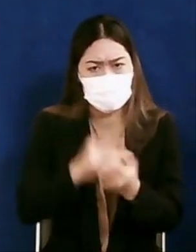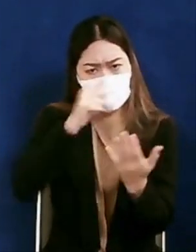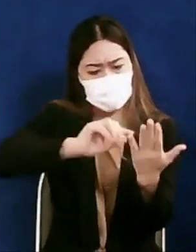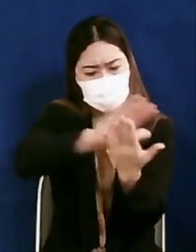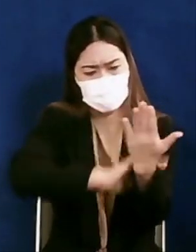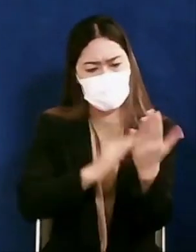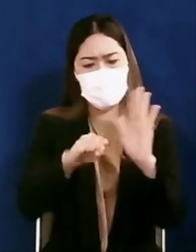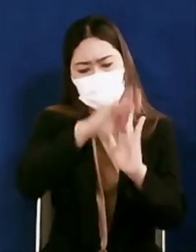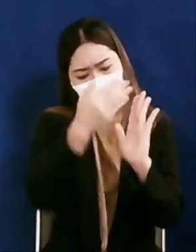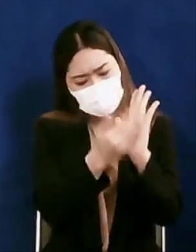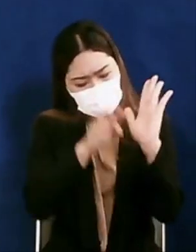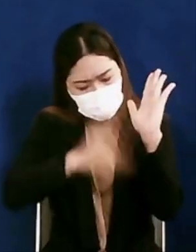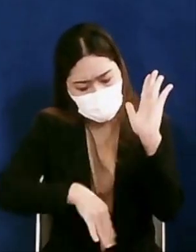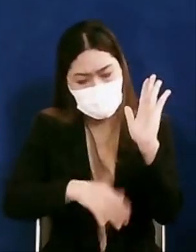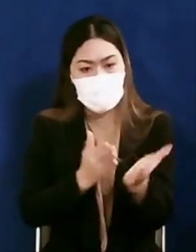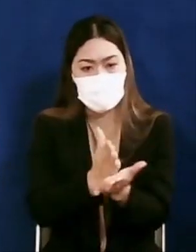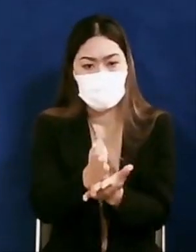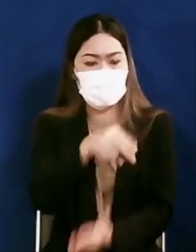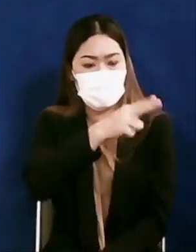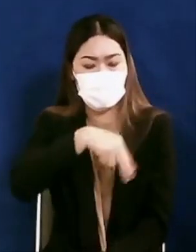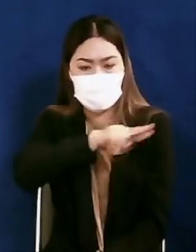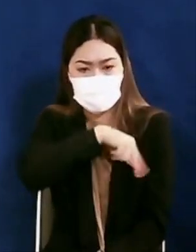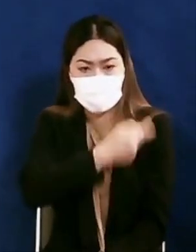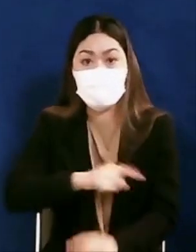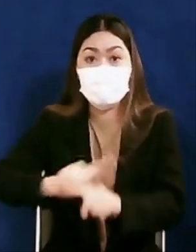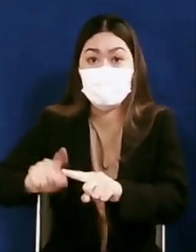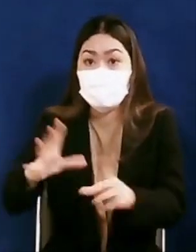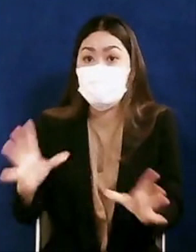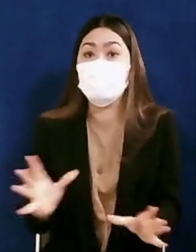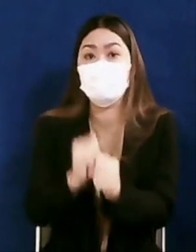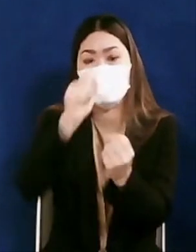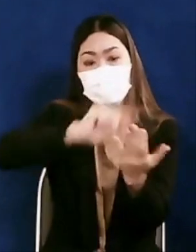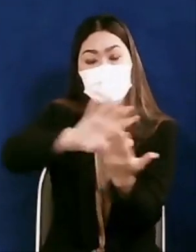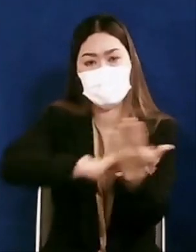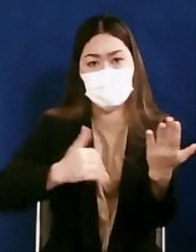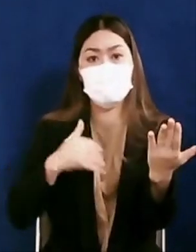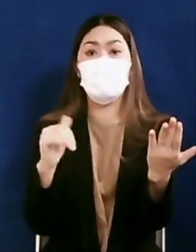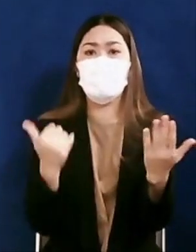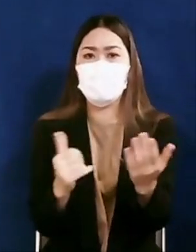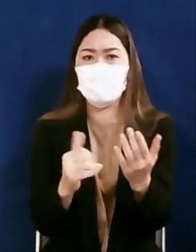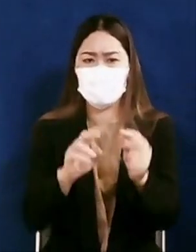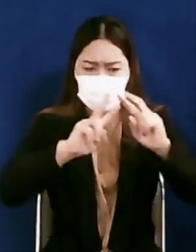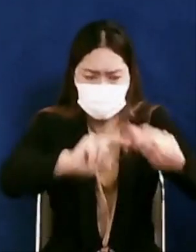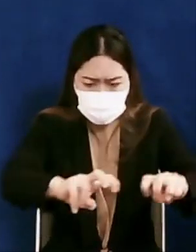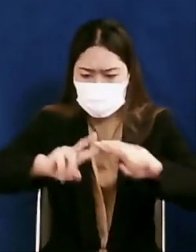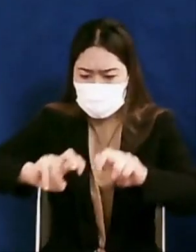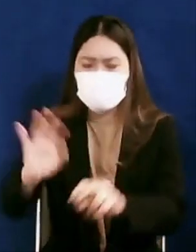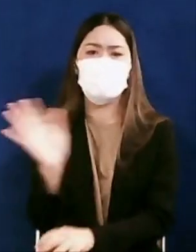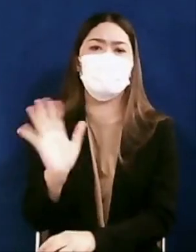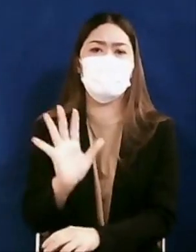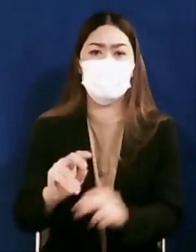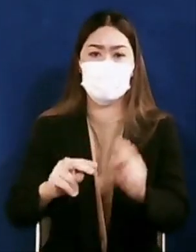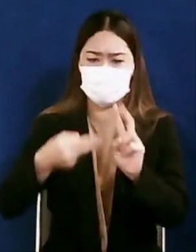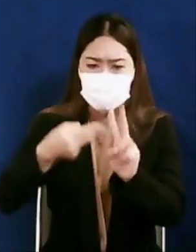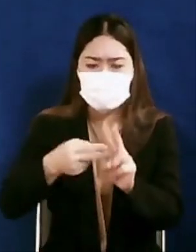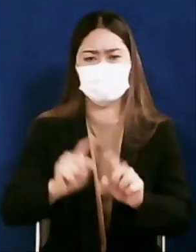ที่ด้วยคือแต่ละเขตสุขภาพด้วยเพราะว่าถ้าเราจะเอาภาพรวมประเทศเนี่ยเราไม่ต้องสุ่มมากขนาดนี้คือไม่ต้องถึงกับ